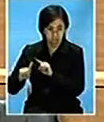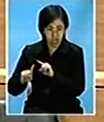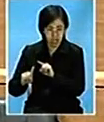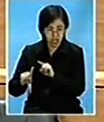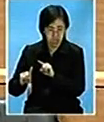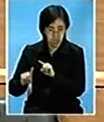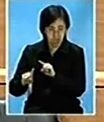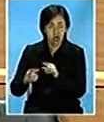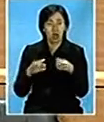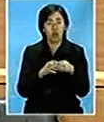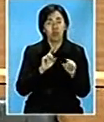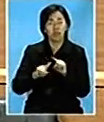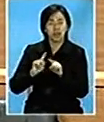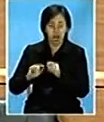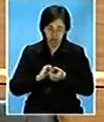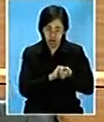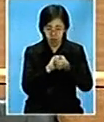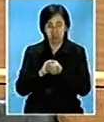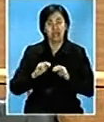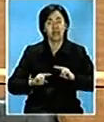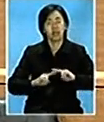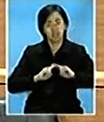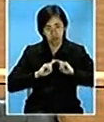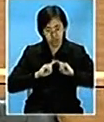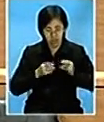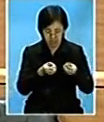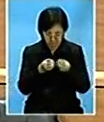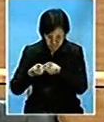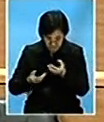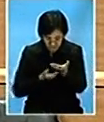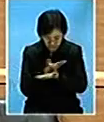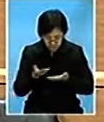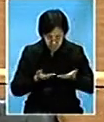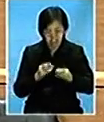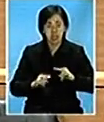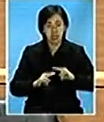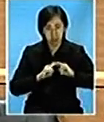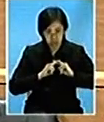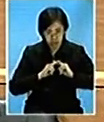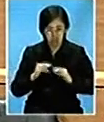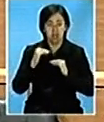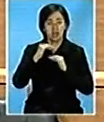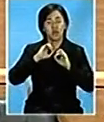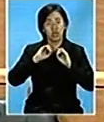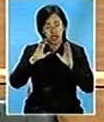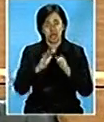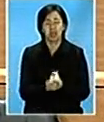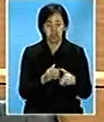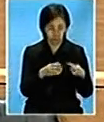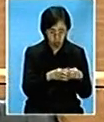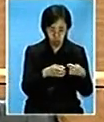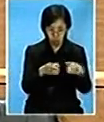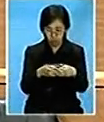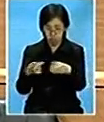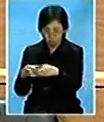มีการร่วมมือกับทางภาคเอกชนหารือกับภาคเอกชนแล้วก็กำหนดเลยว่าในแต่ละกลุ่มคลัสเตอร์เนี่ยเราต้